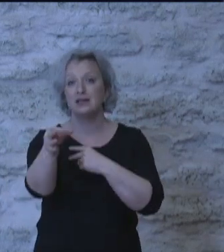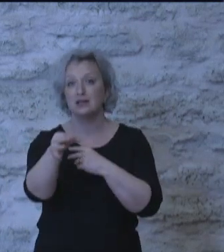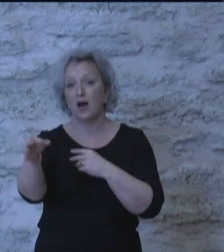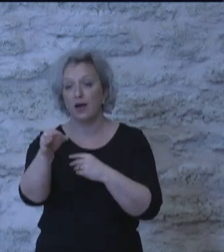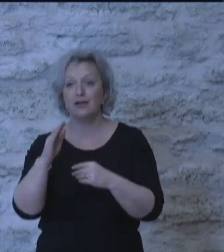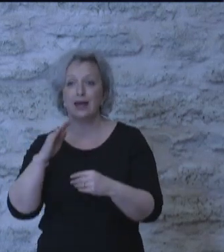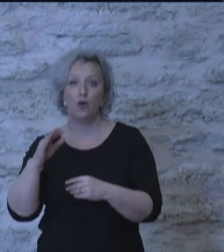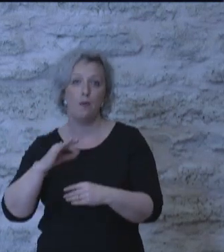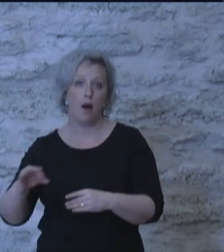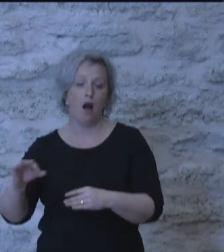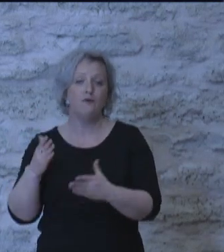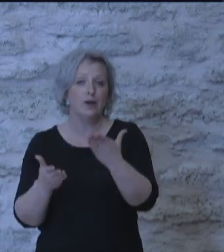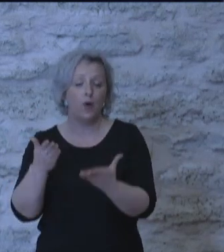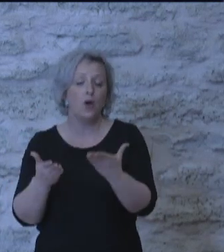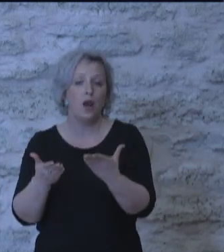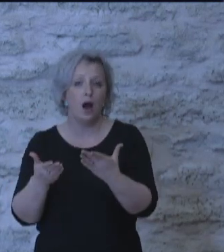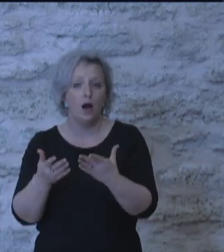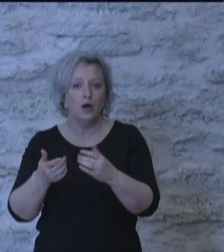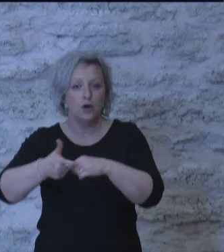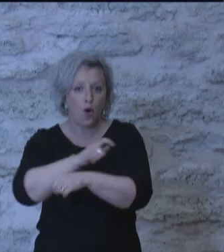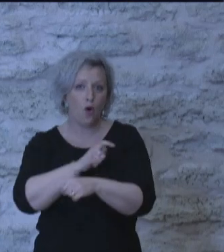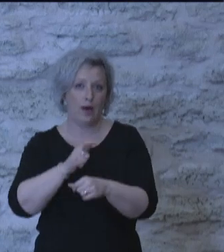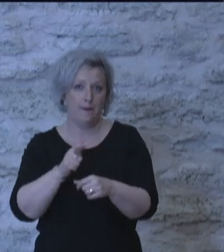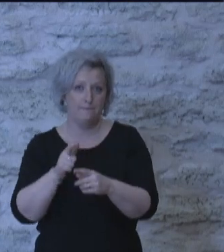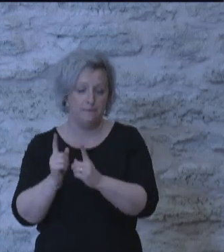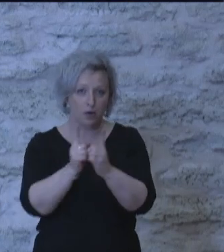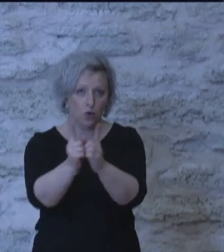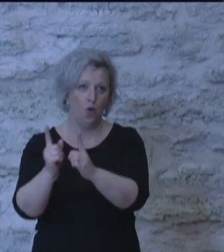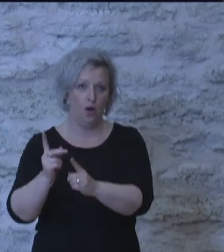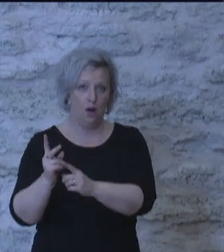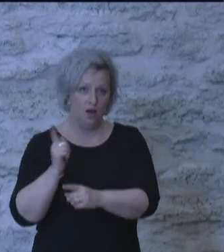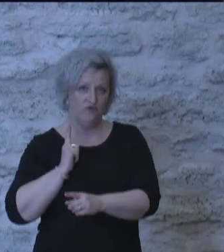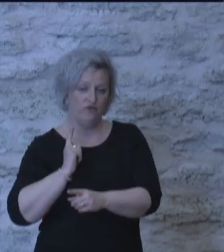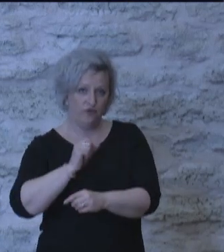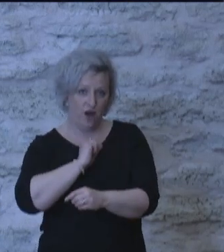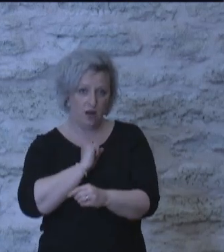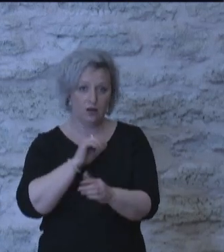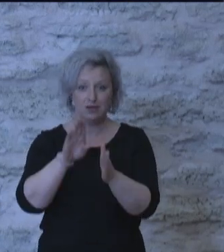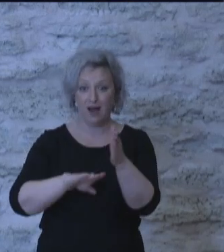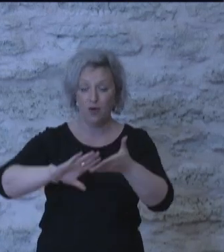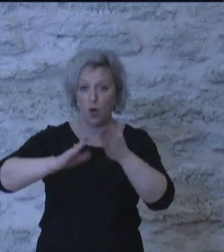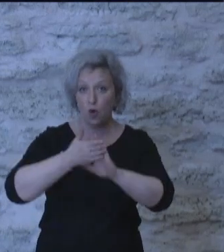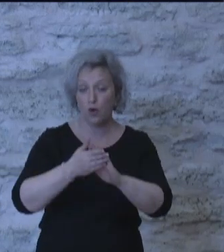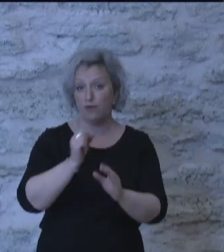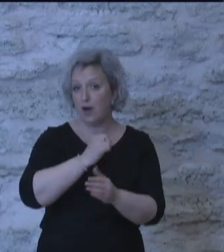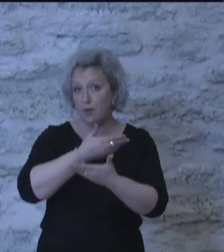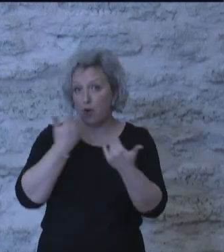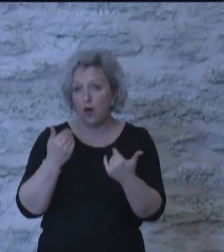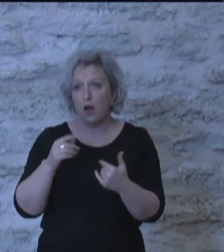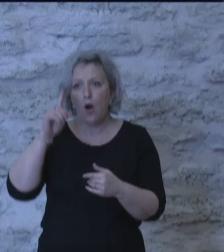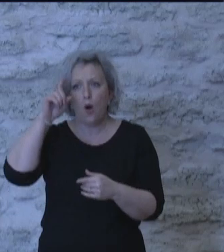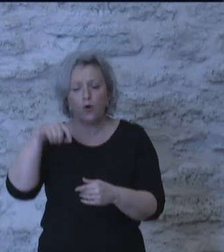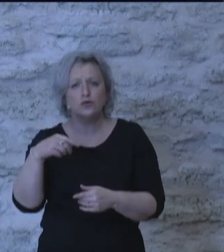hiiuma suurem saar, vaja lisapatrulle, lisajõud. Tava olukorras meil need vaja ei ole. Kes oskab öelda,